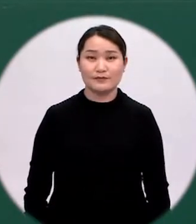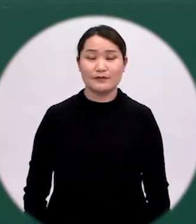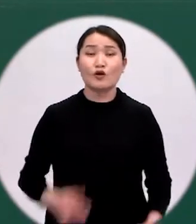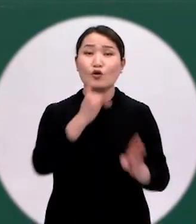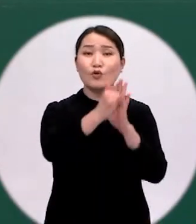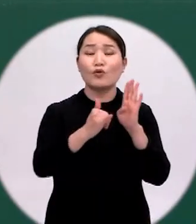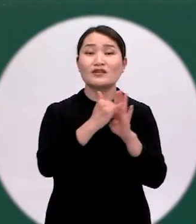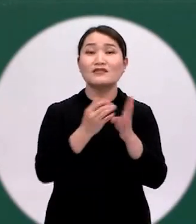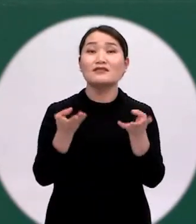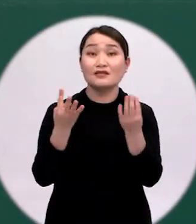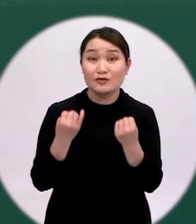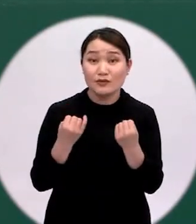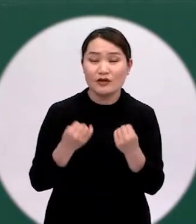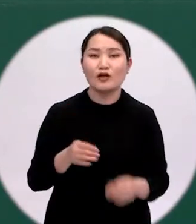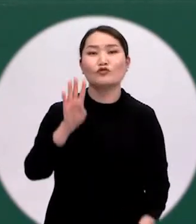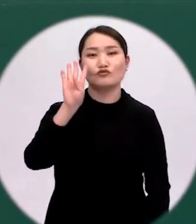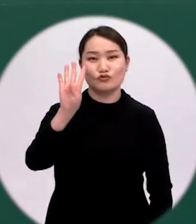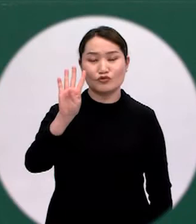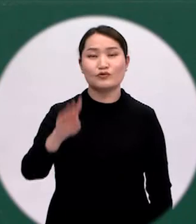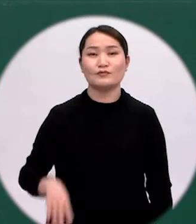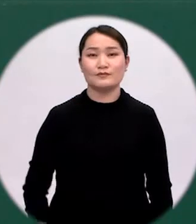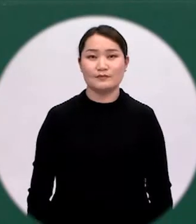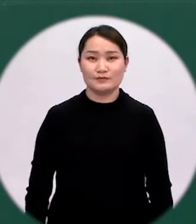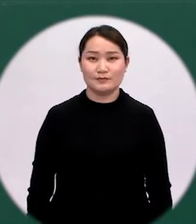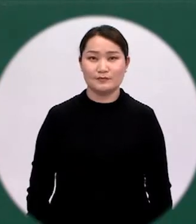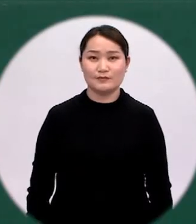Хэдэн үйлрэл байна? Дөрвөн үйлрэл.